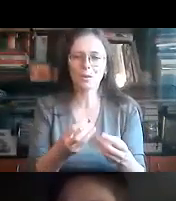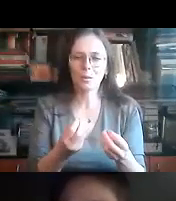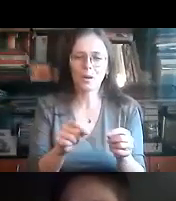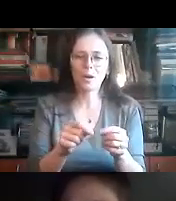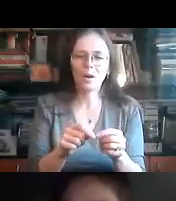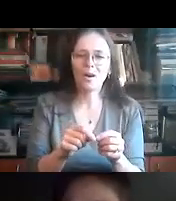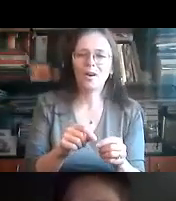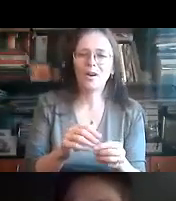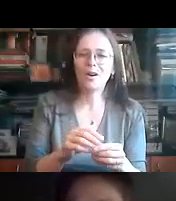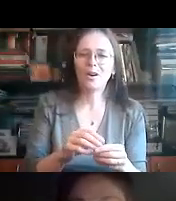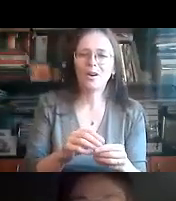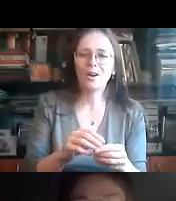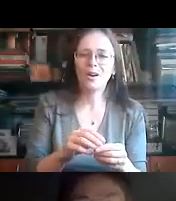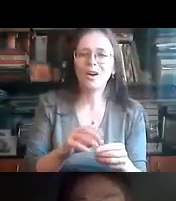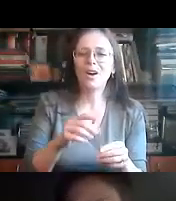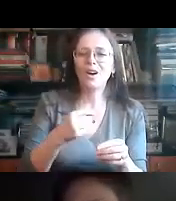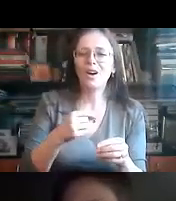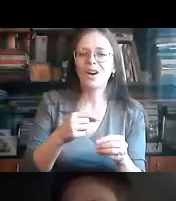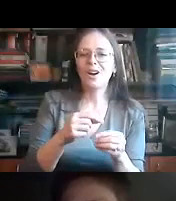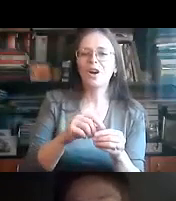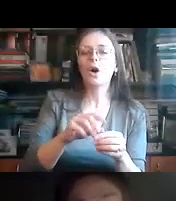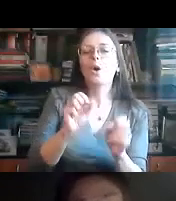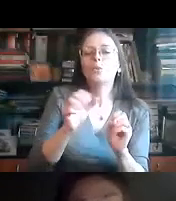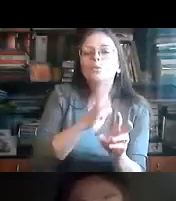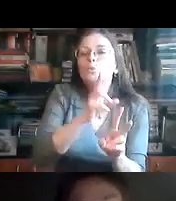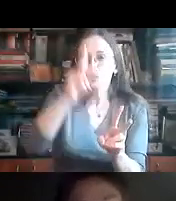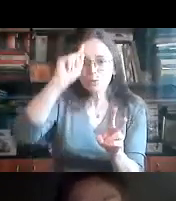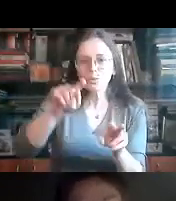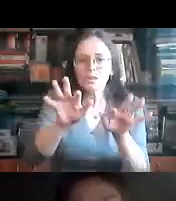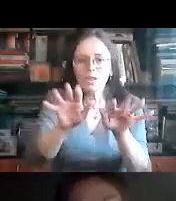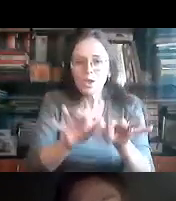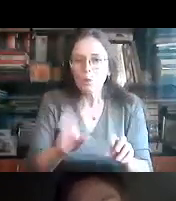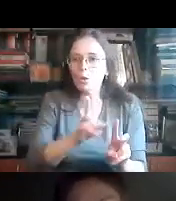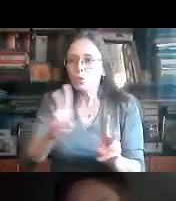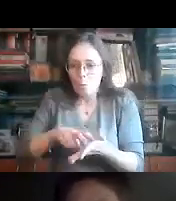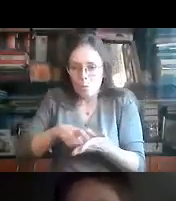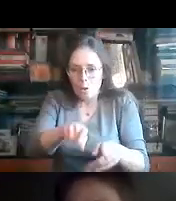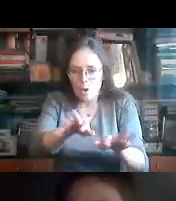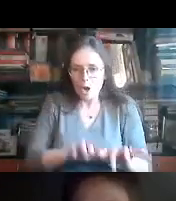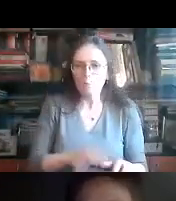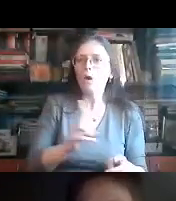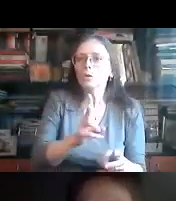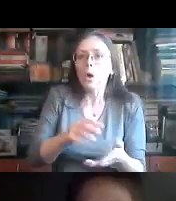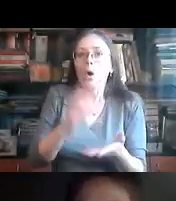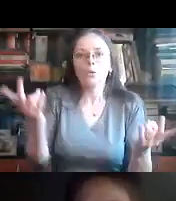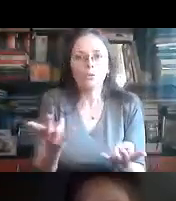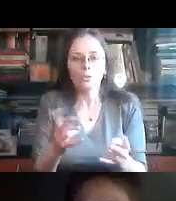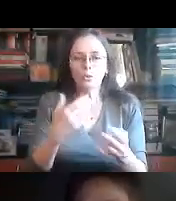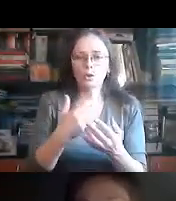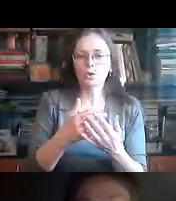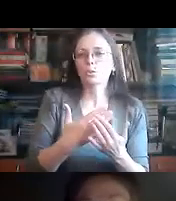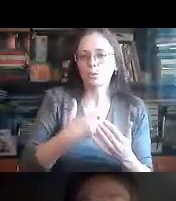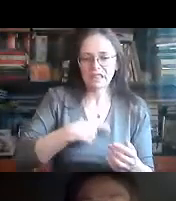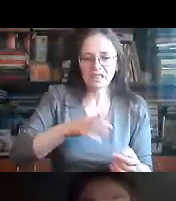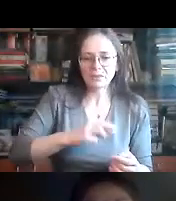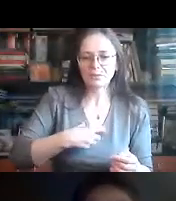боялся, мне он был, не был нужен. И только сейчас, как бы с этой ситуацией, я сам научился записывать фильм. Мы на YouTube, у